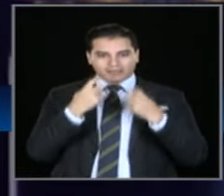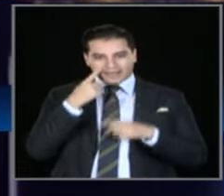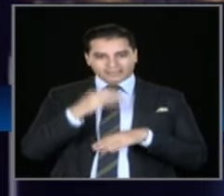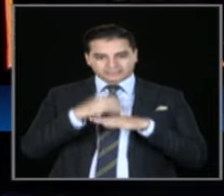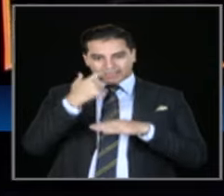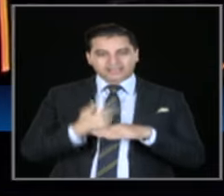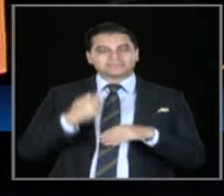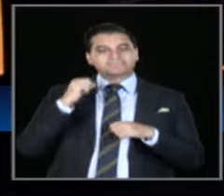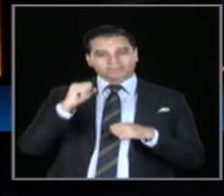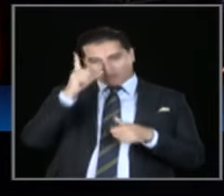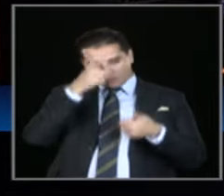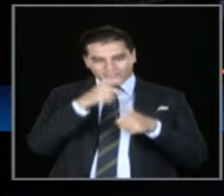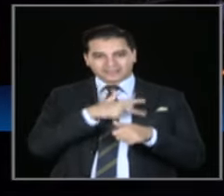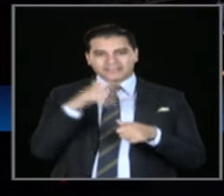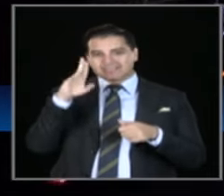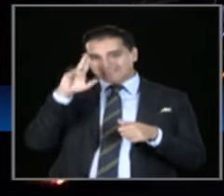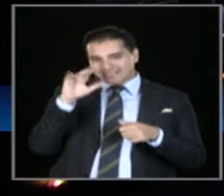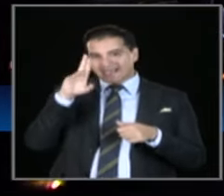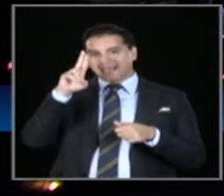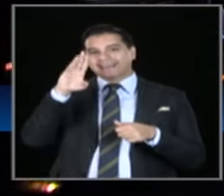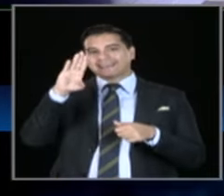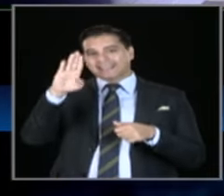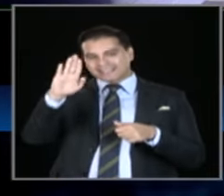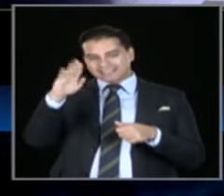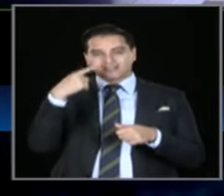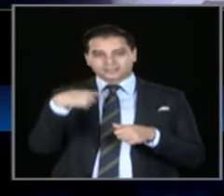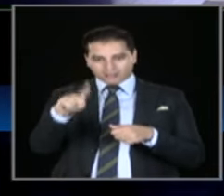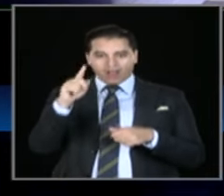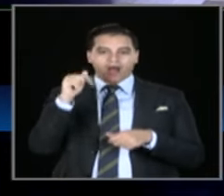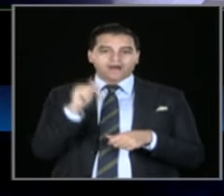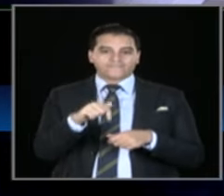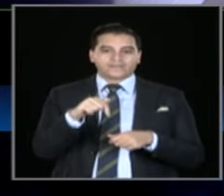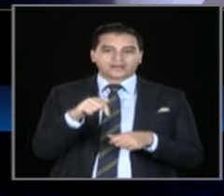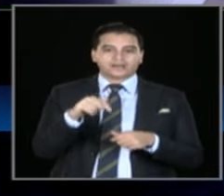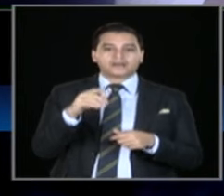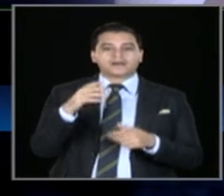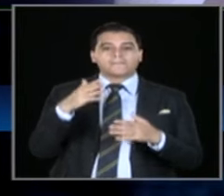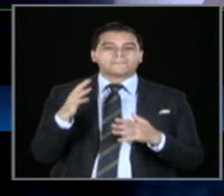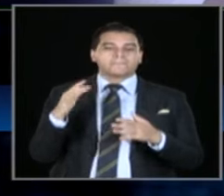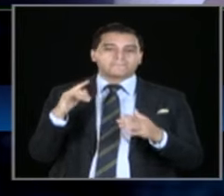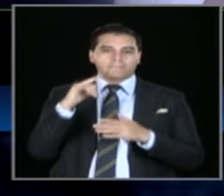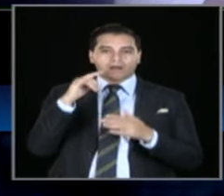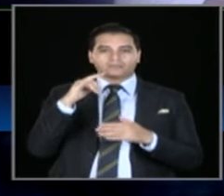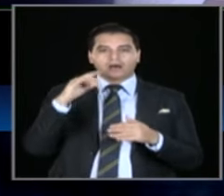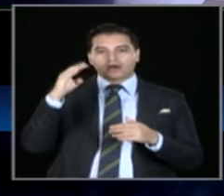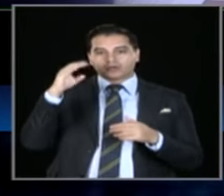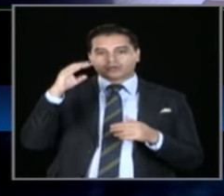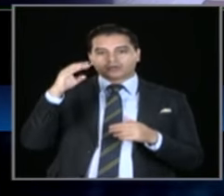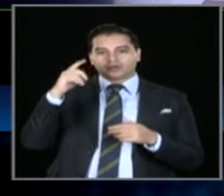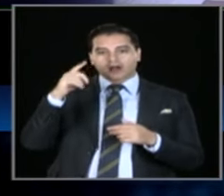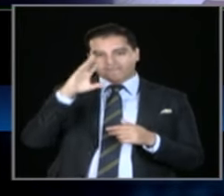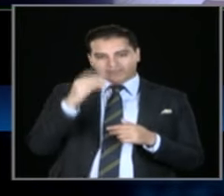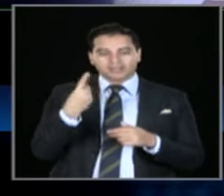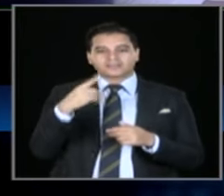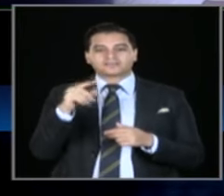ستاتكس. صح. يقع مطار جوهانسبرغ الدولي بإحدى الدول الأفريقية؟ جنوب أفريقيا. صح. فنان راح القمة بتلحين وغناء